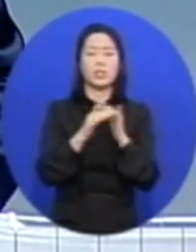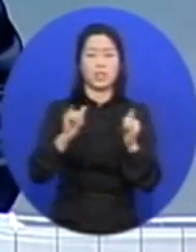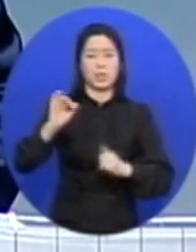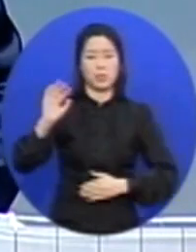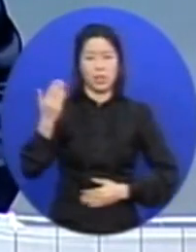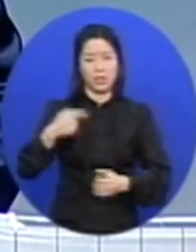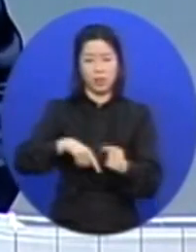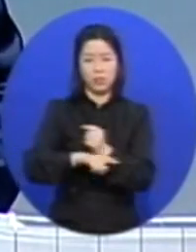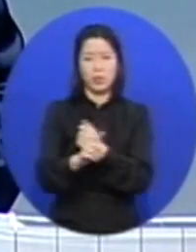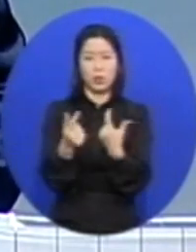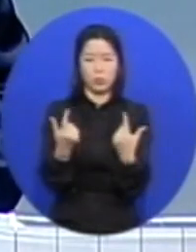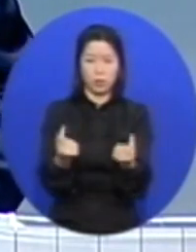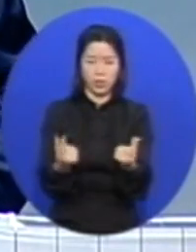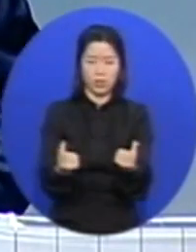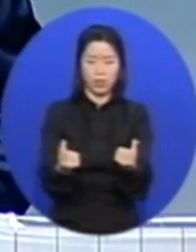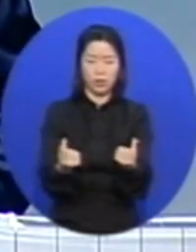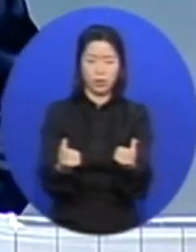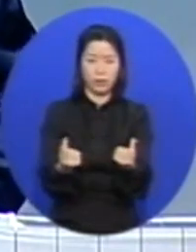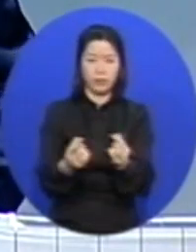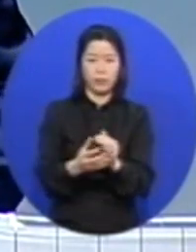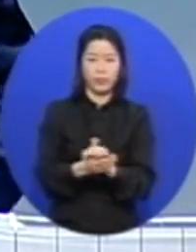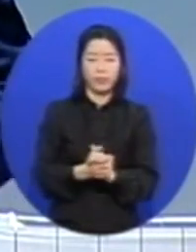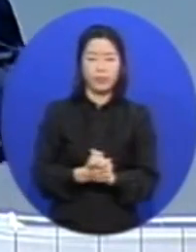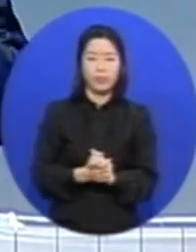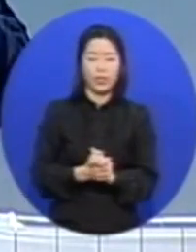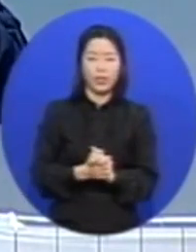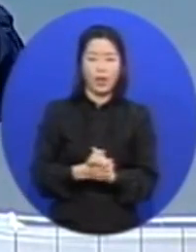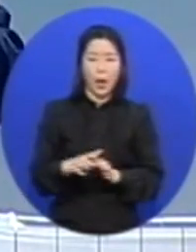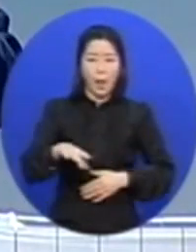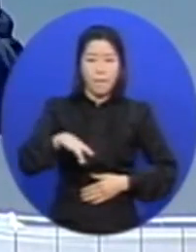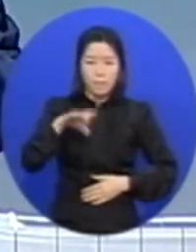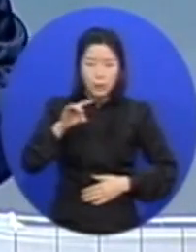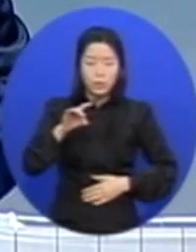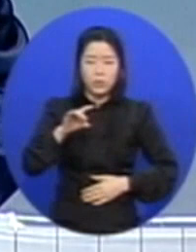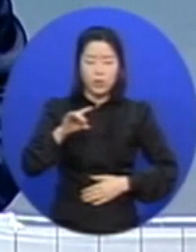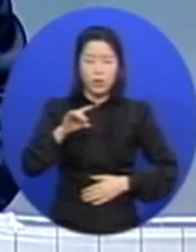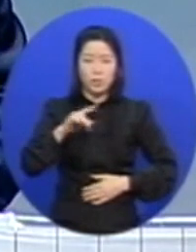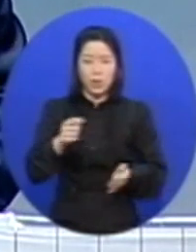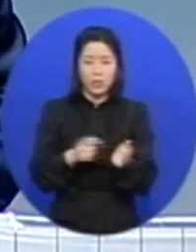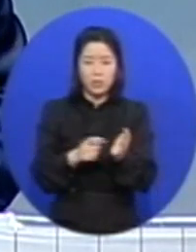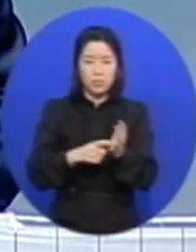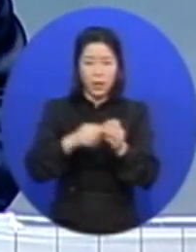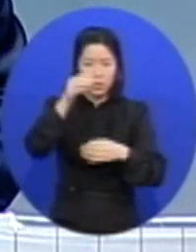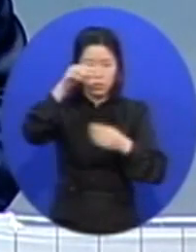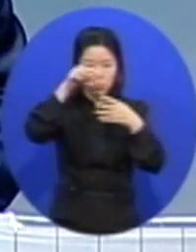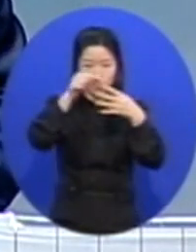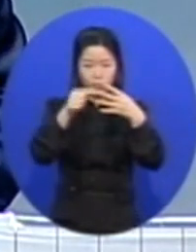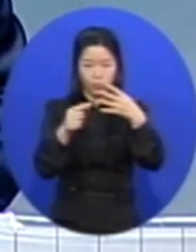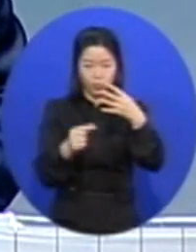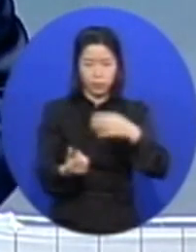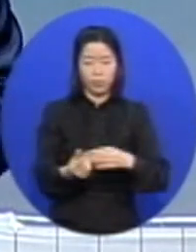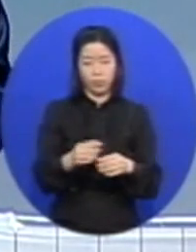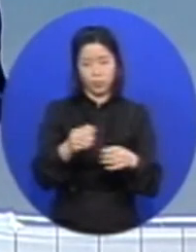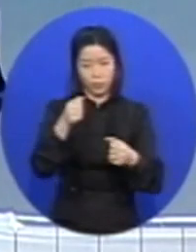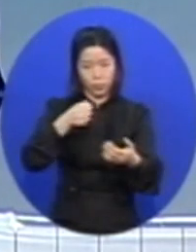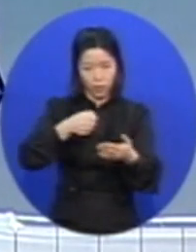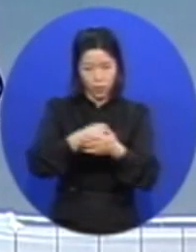의미다 고 하는 거예요 우선 순위를 분명하게 하셔야 하는 겁니다